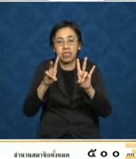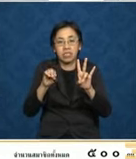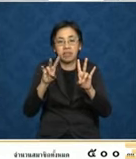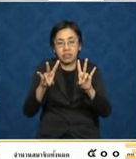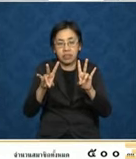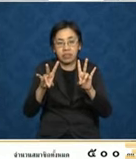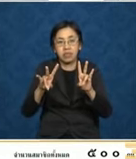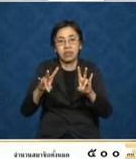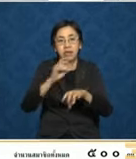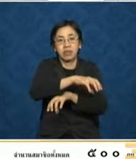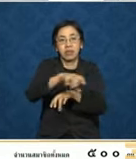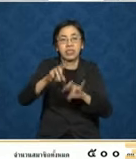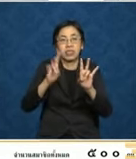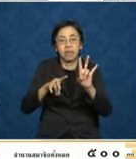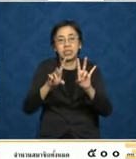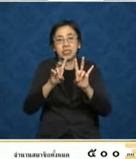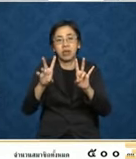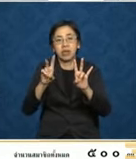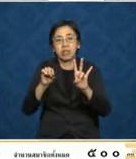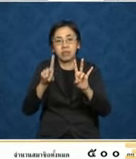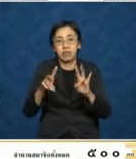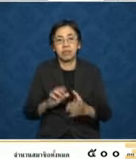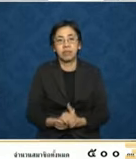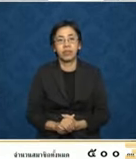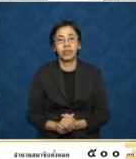7,777 แห่งนะคะก็พบว่า